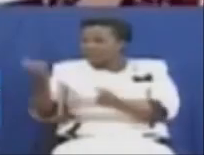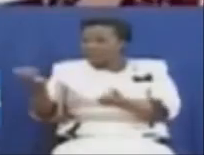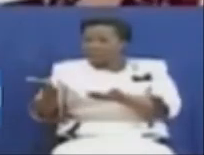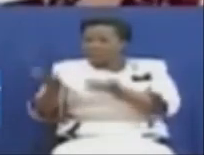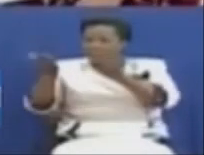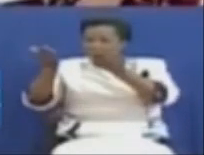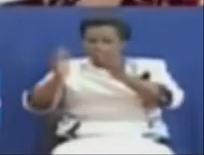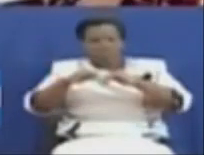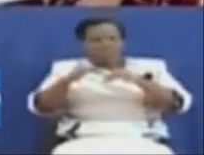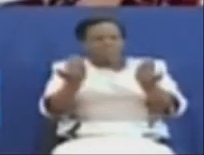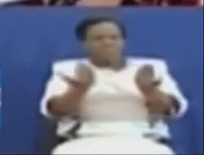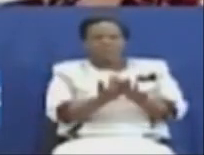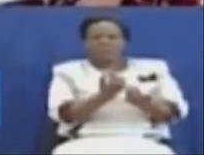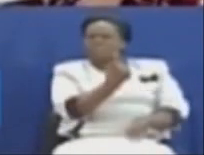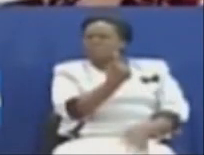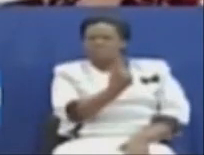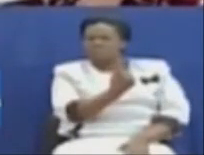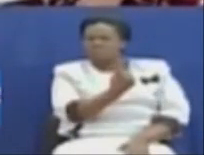kwa nchi nzima.